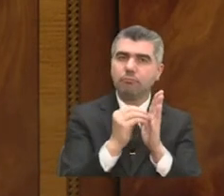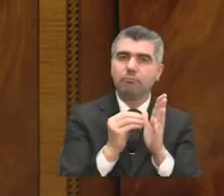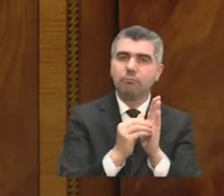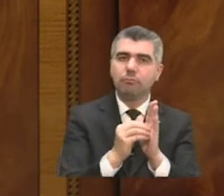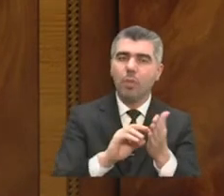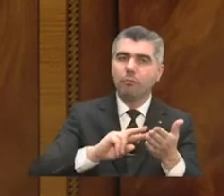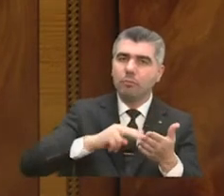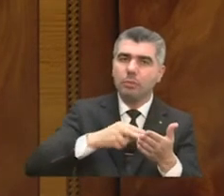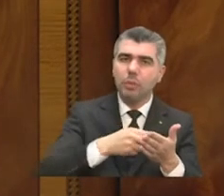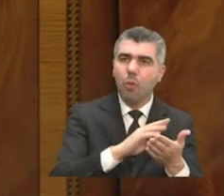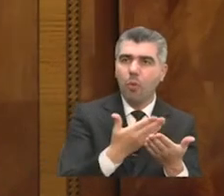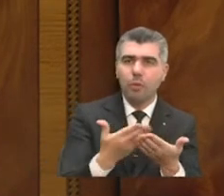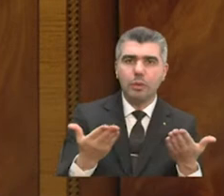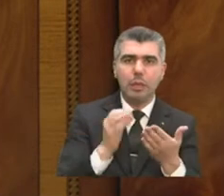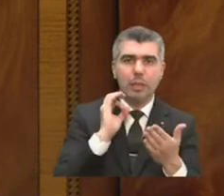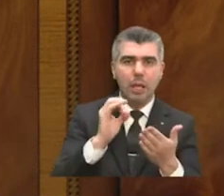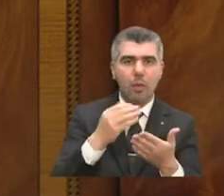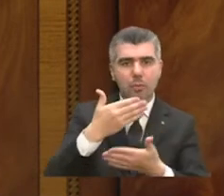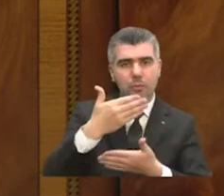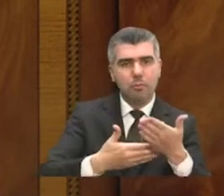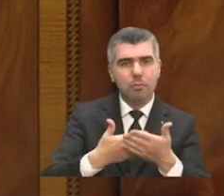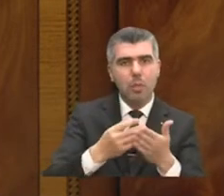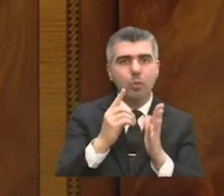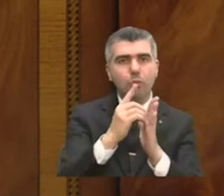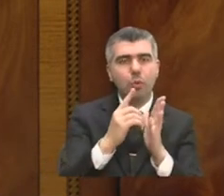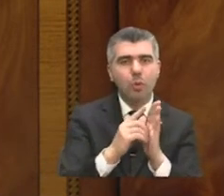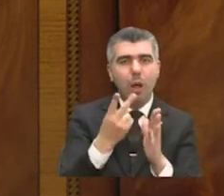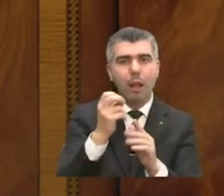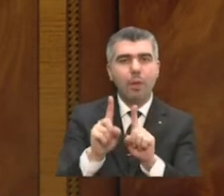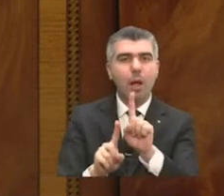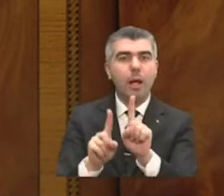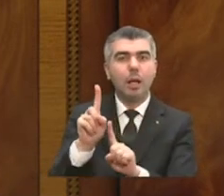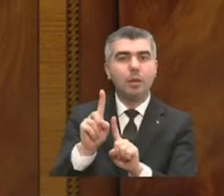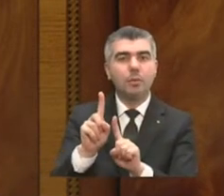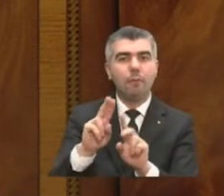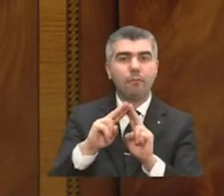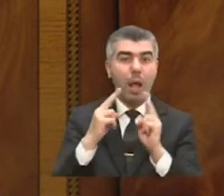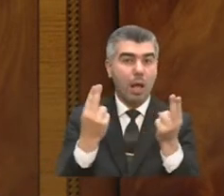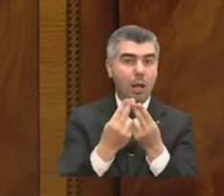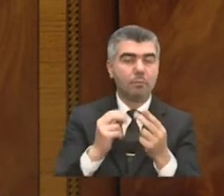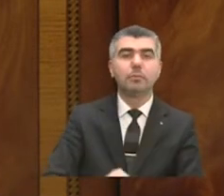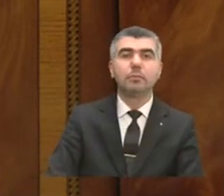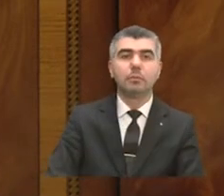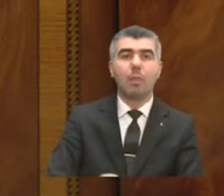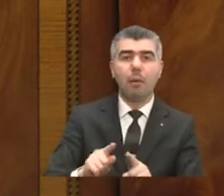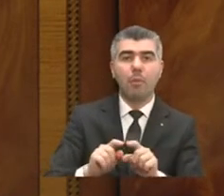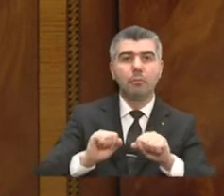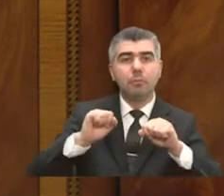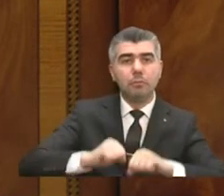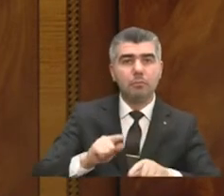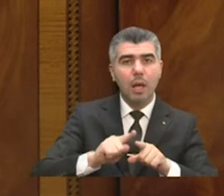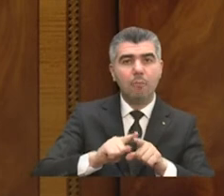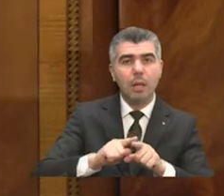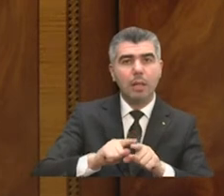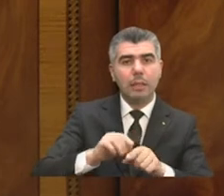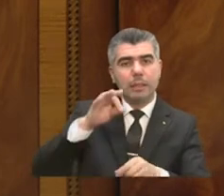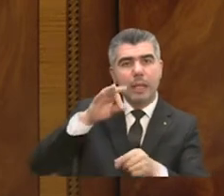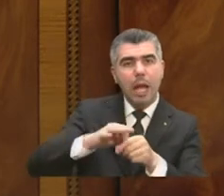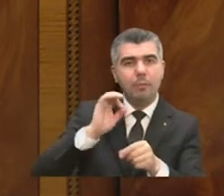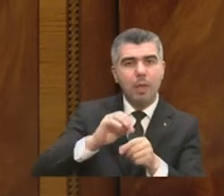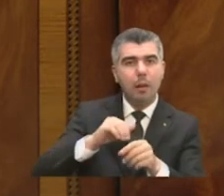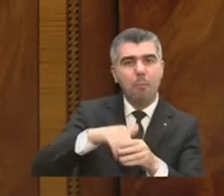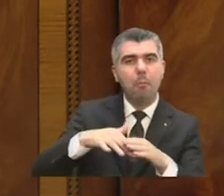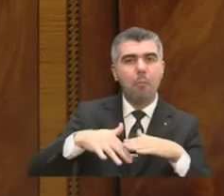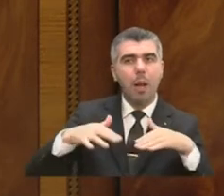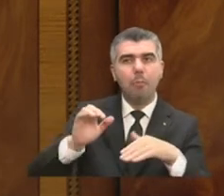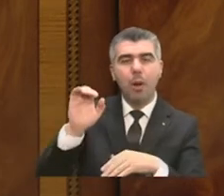Donc, nous rejetant et dénonçant toute ingérence dans notre système judiciaire. Bien